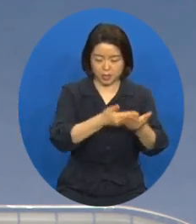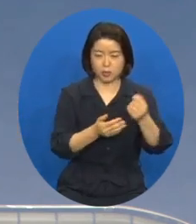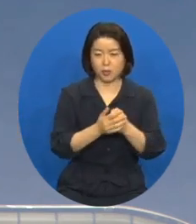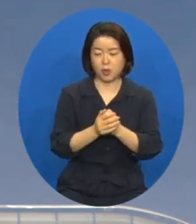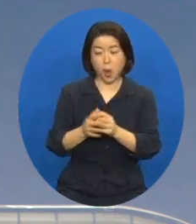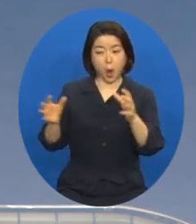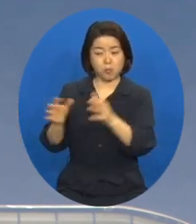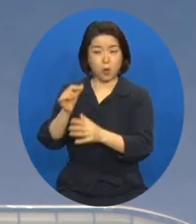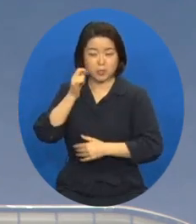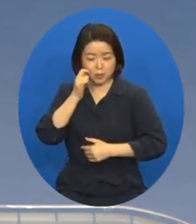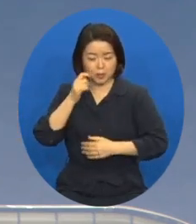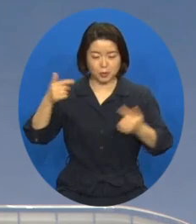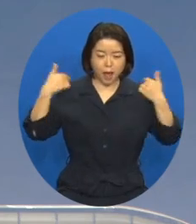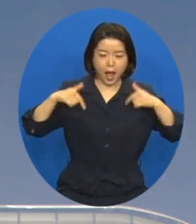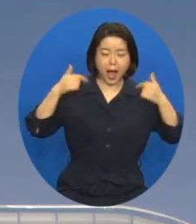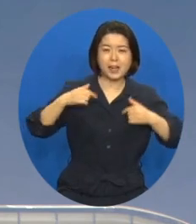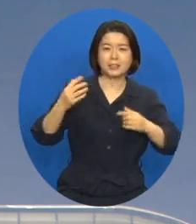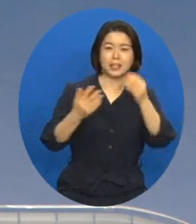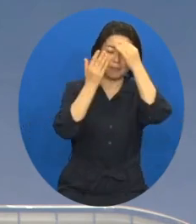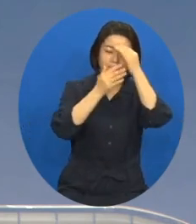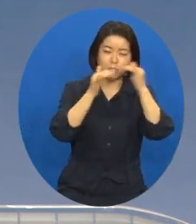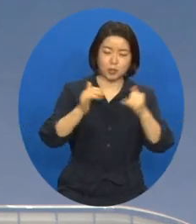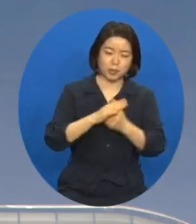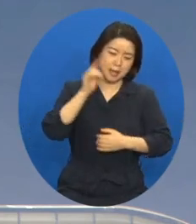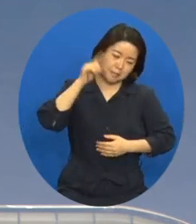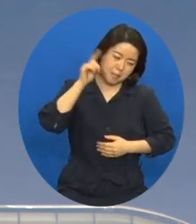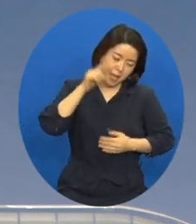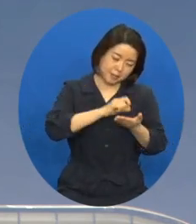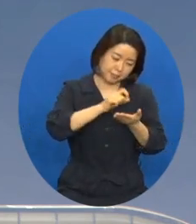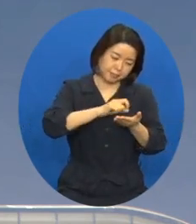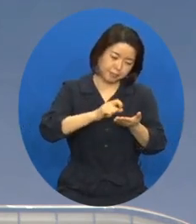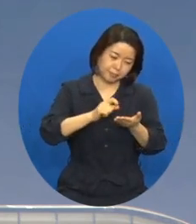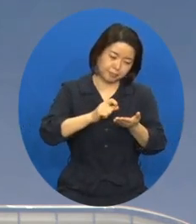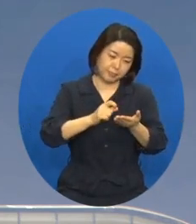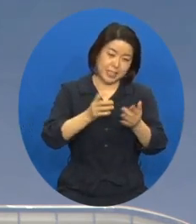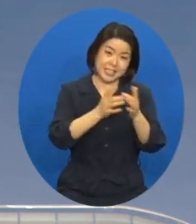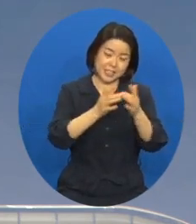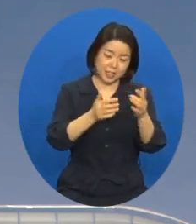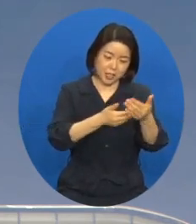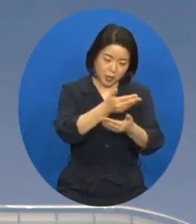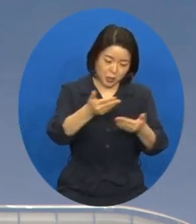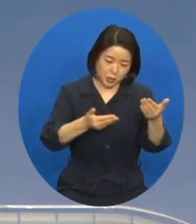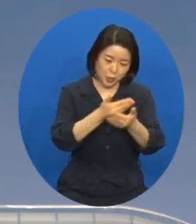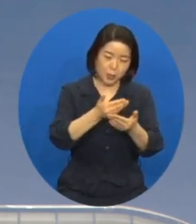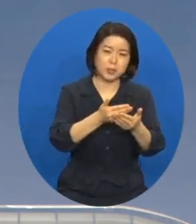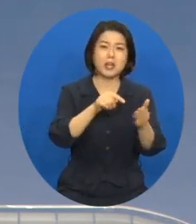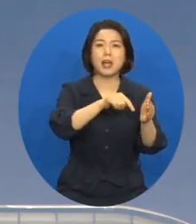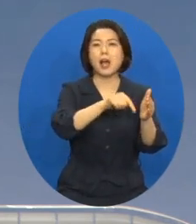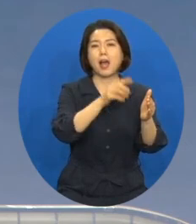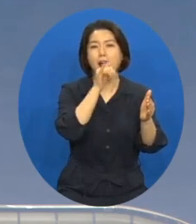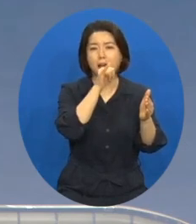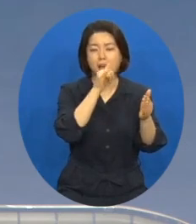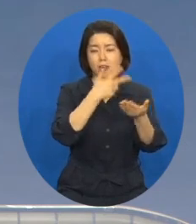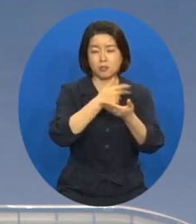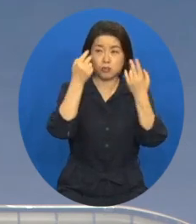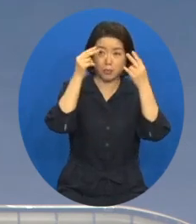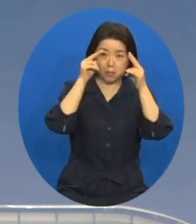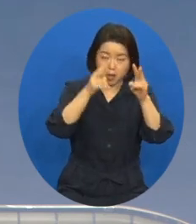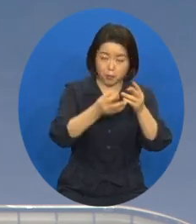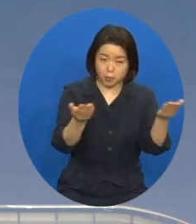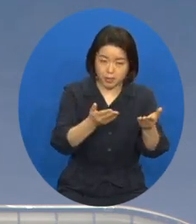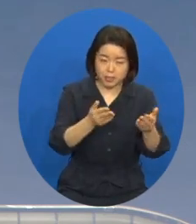항상 성도들이 매일 일기 나눔 방에서 매일 만나고 교제하고 주님을 바라보는 생활을 서로